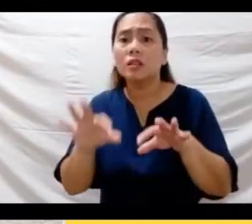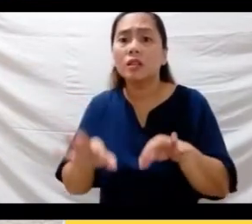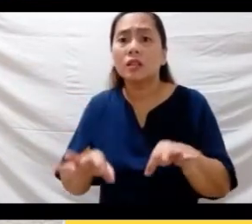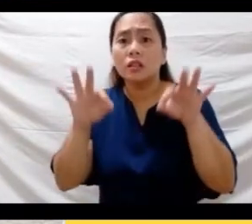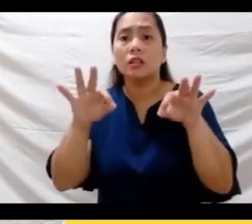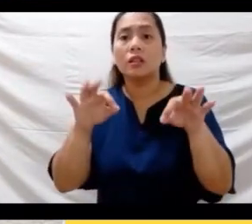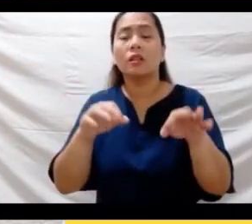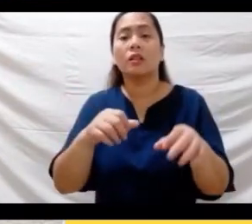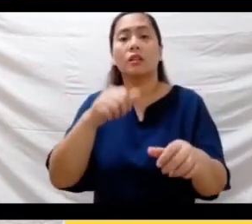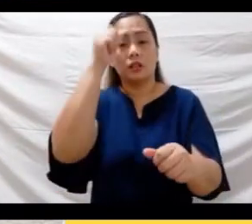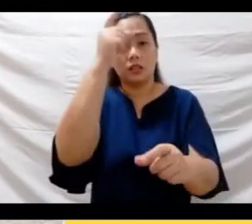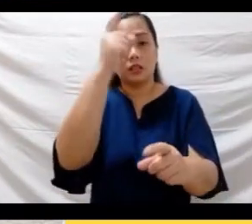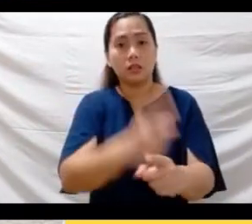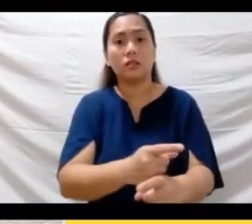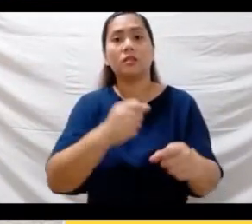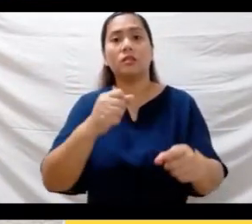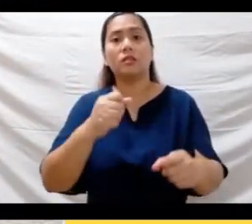ate.